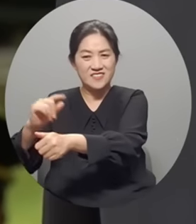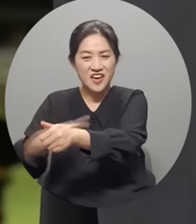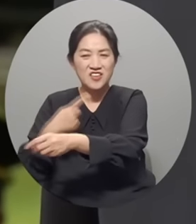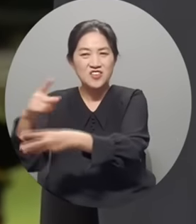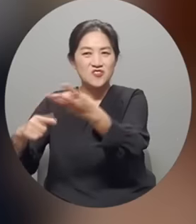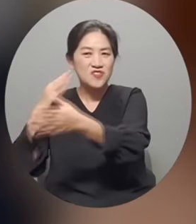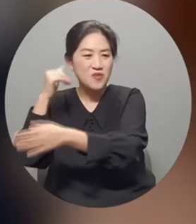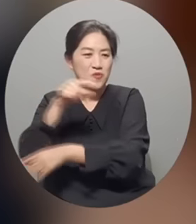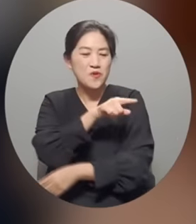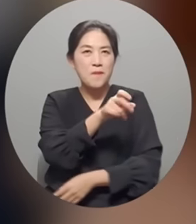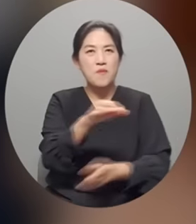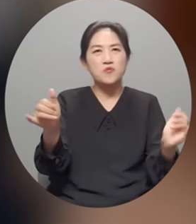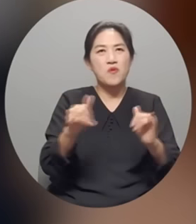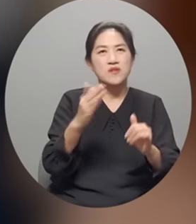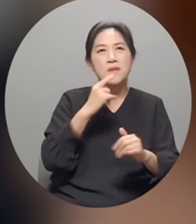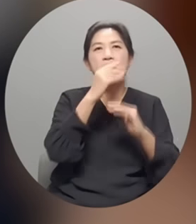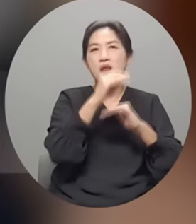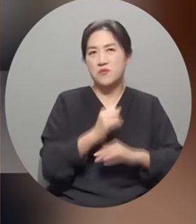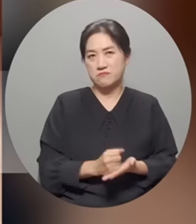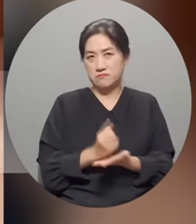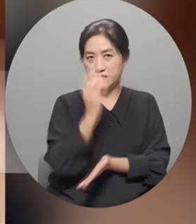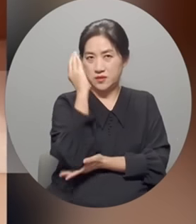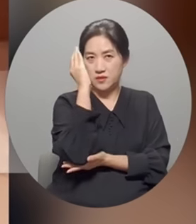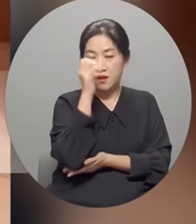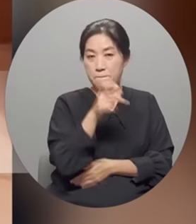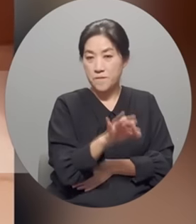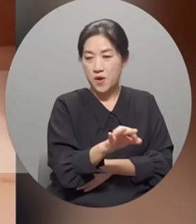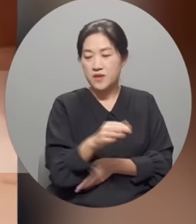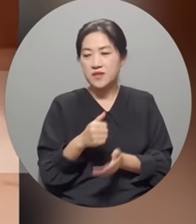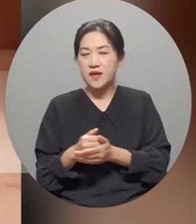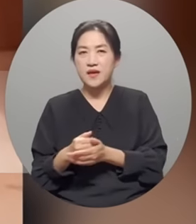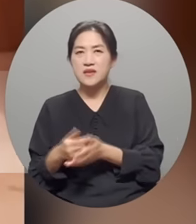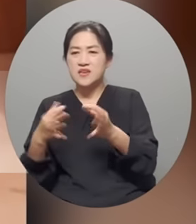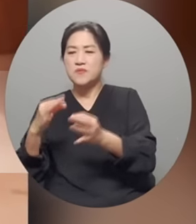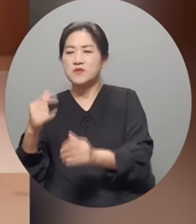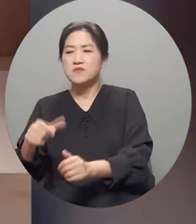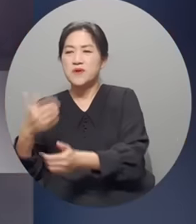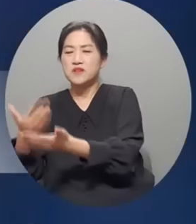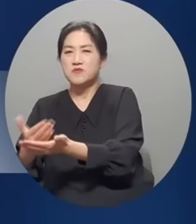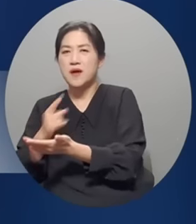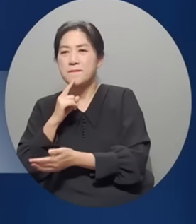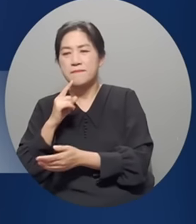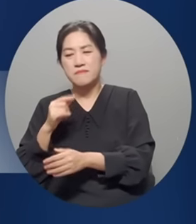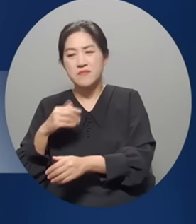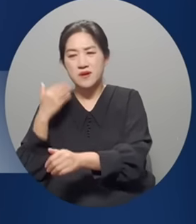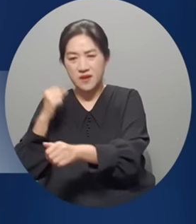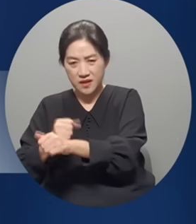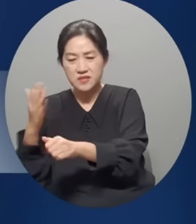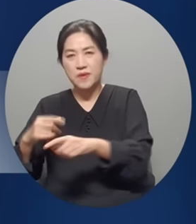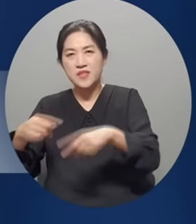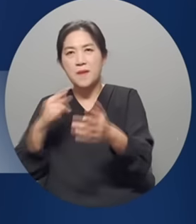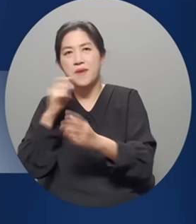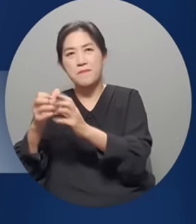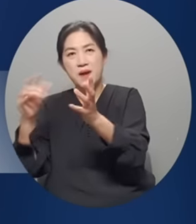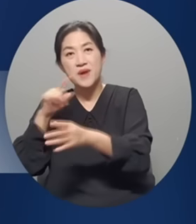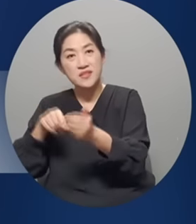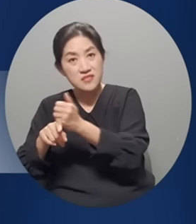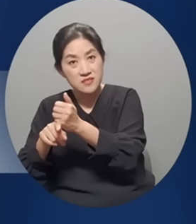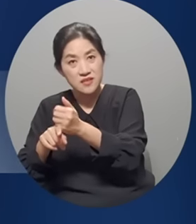취지로 들립니다. 명 씨는 김영선 좀 해주라고 했는데 당에서 말이 많다는 윤 대통령의 발언이 김